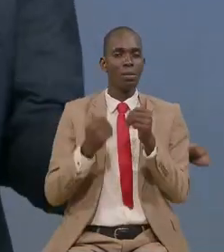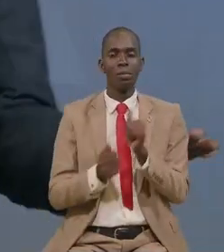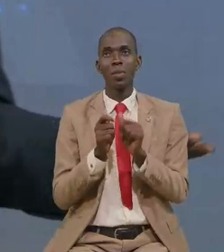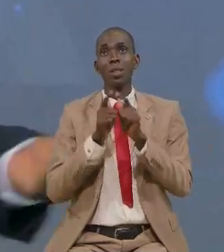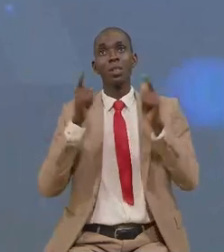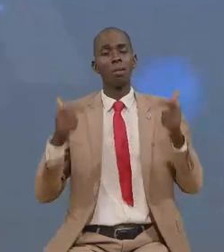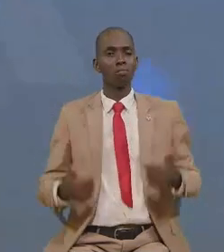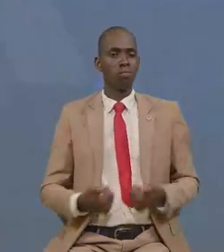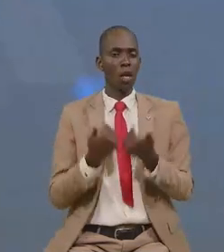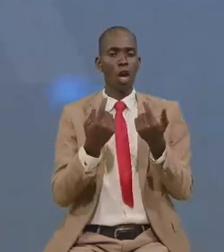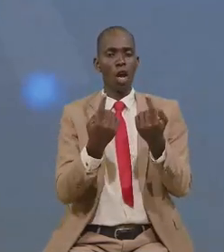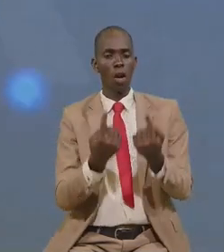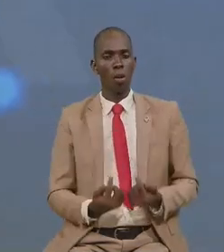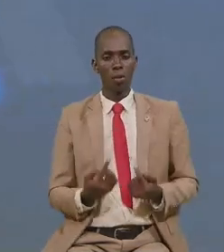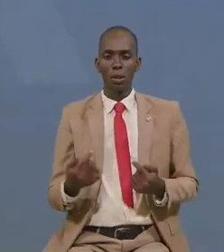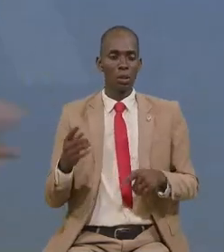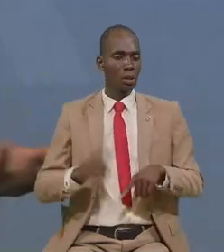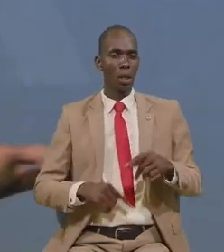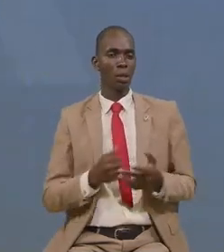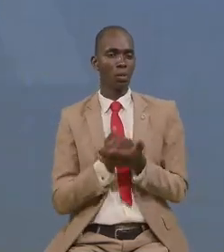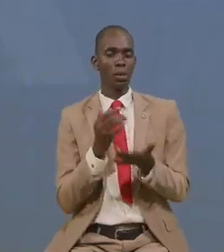vient, il n'arrive plus à t'aider.